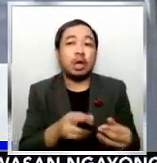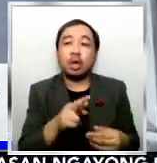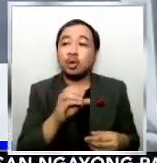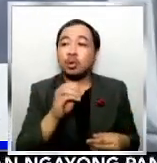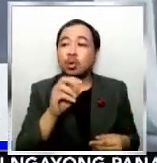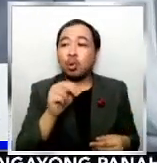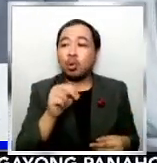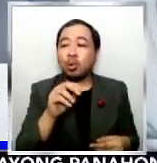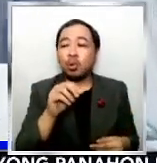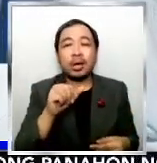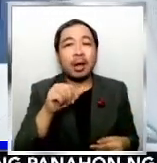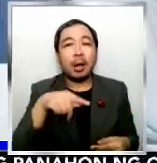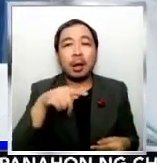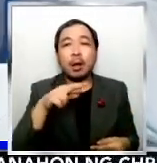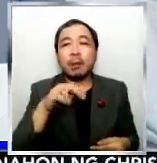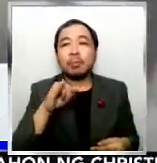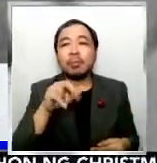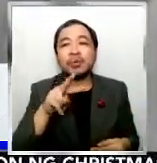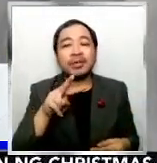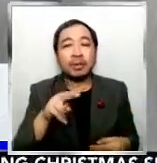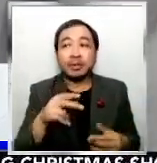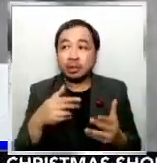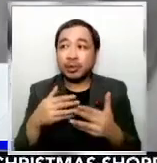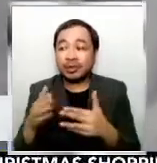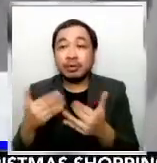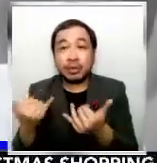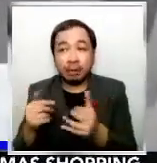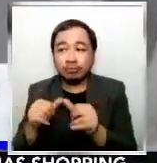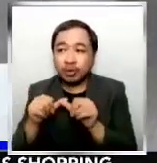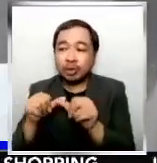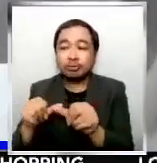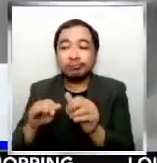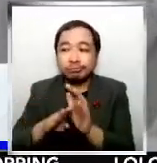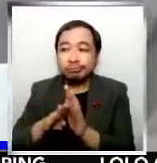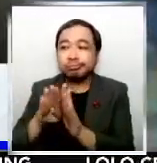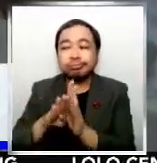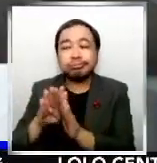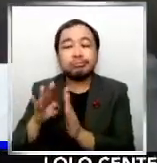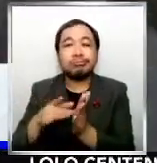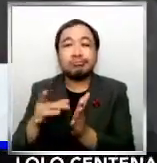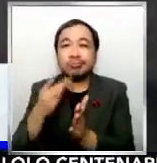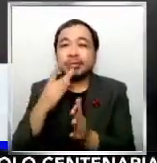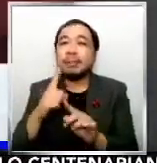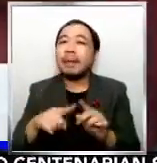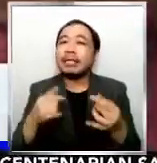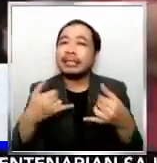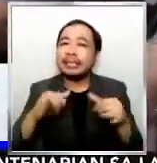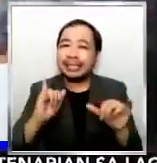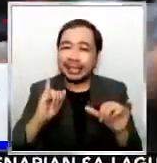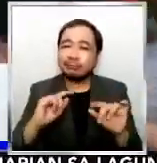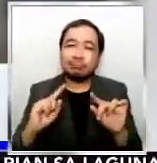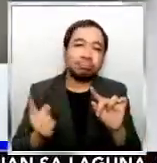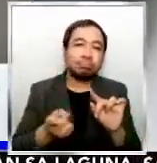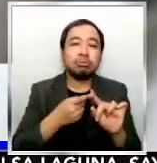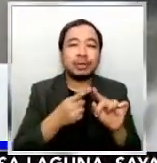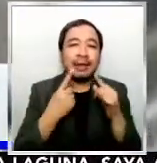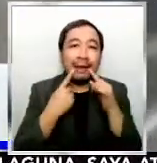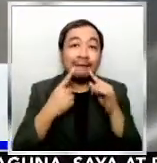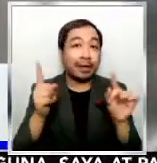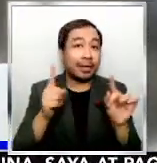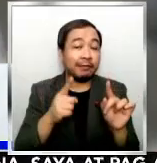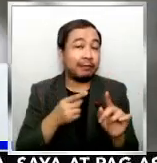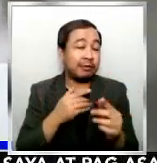mga nadidevelop mang gamot, sabi ni Undersecretary Domingo, bakuna pa rin ang pinaka-epektibong panlaban sa COVID. Maki